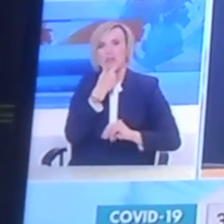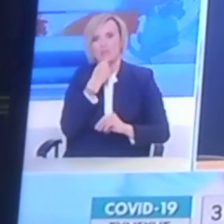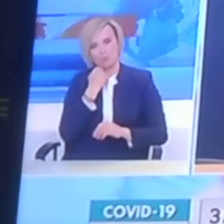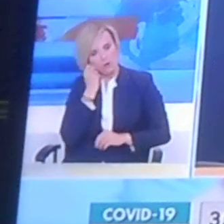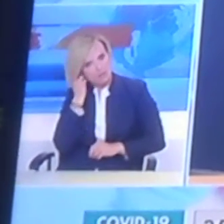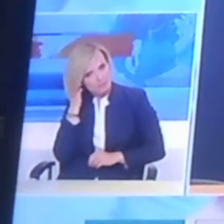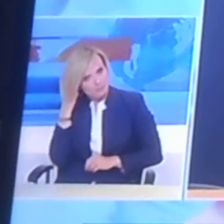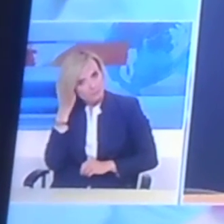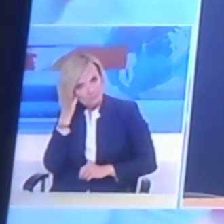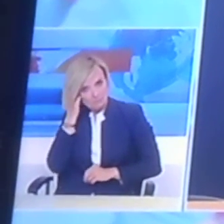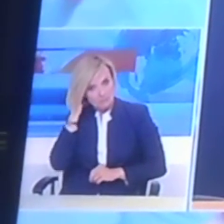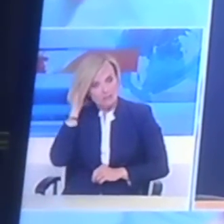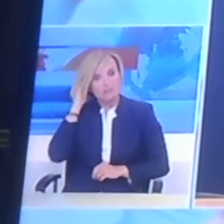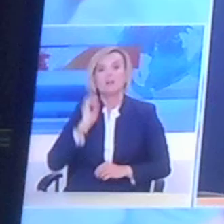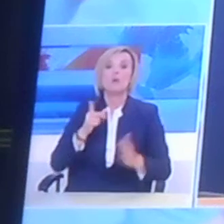δεν τον υπολογίζουν.